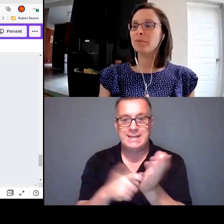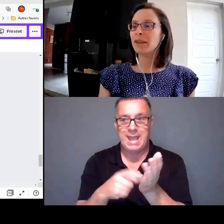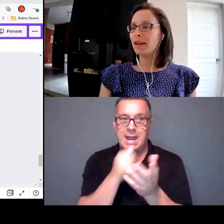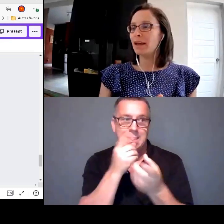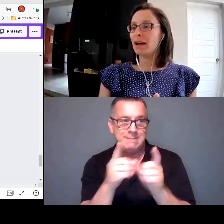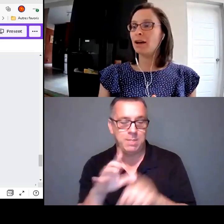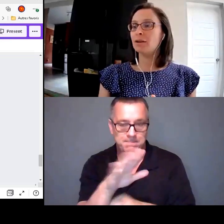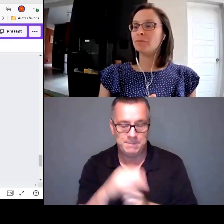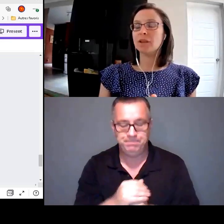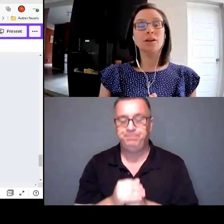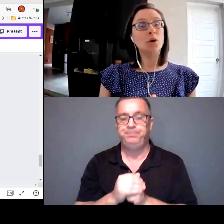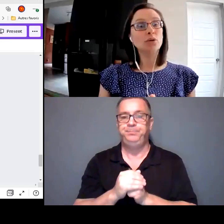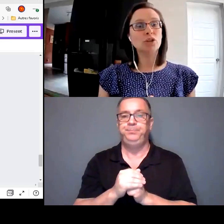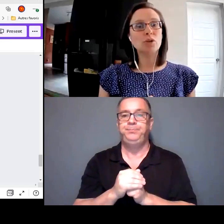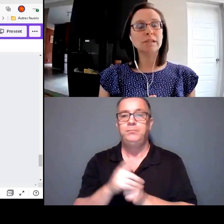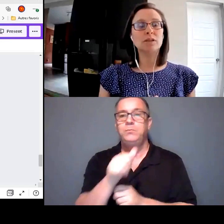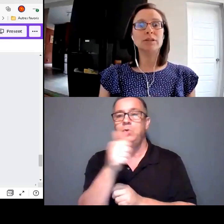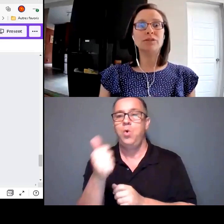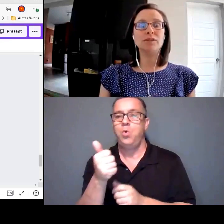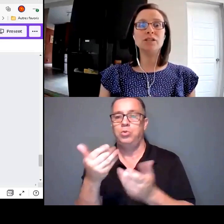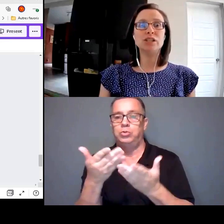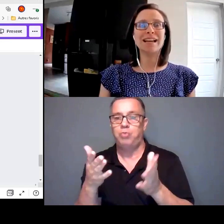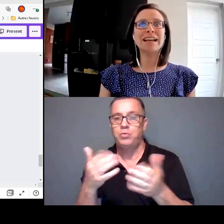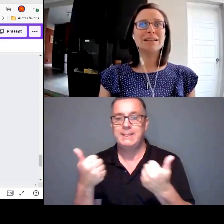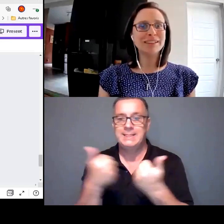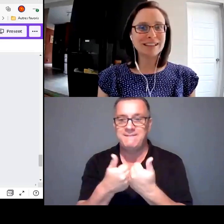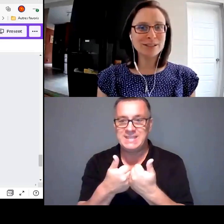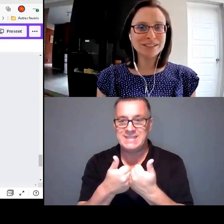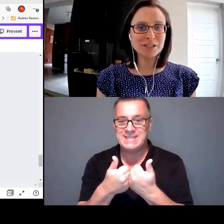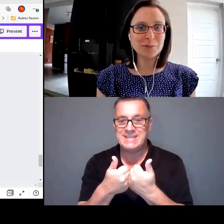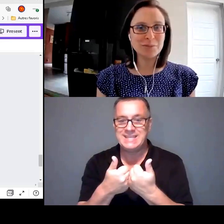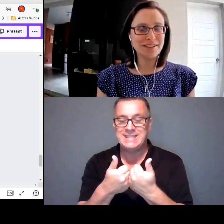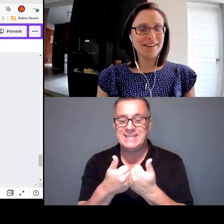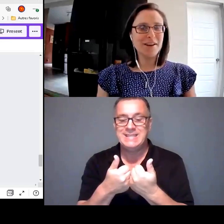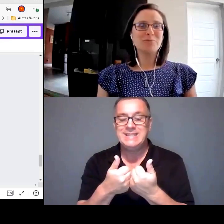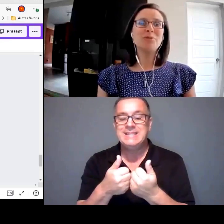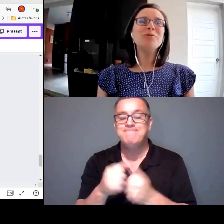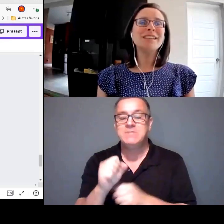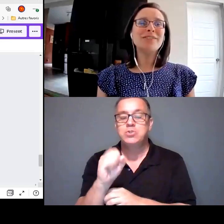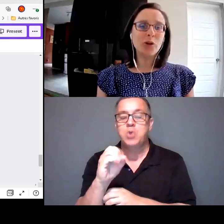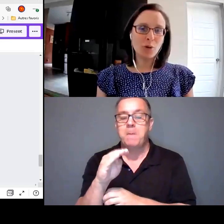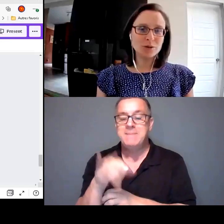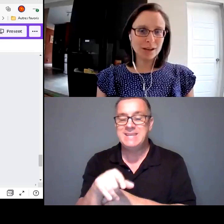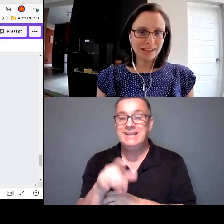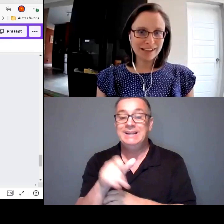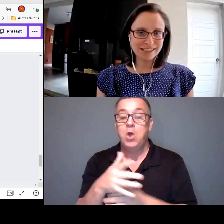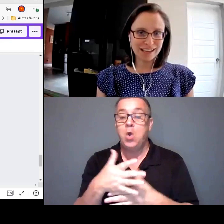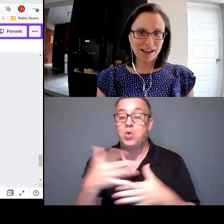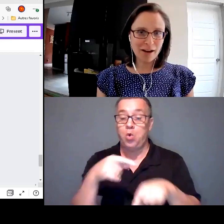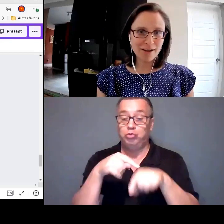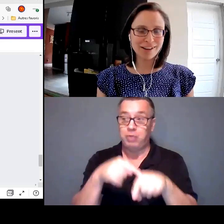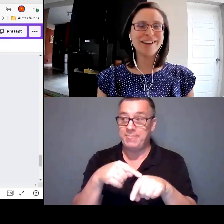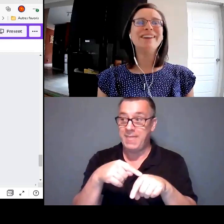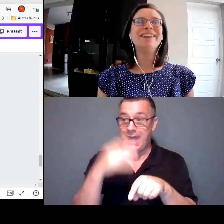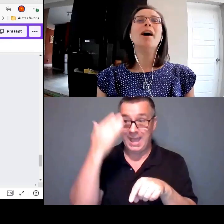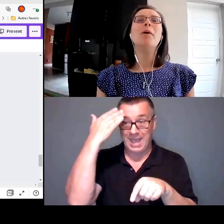disponible. L'autre chose qui est un défi, je dirais l'acclimatation des semis. Plus vous avez un gros jardin